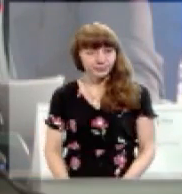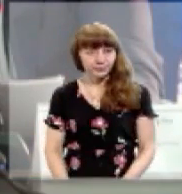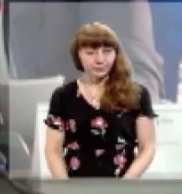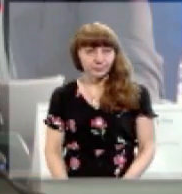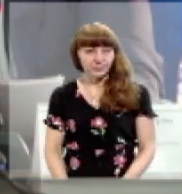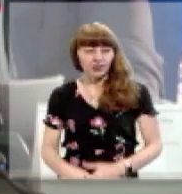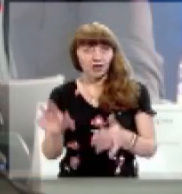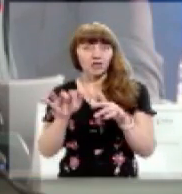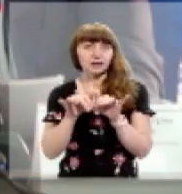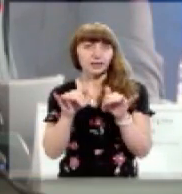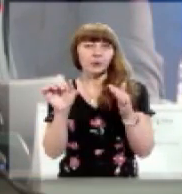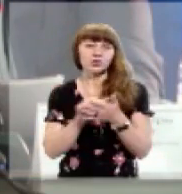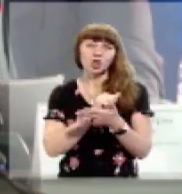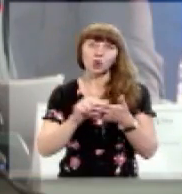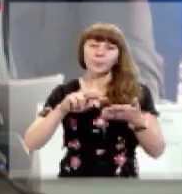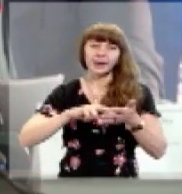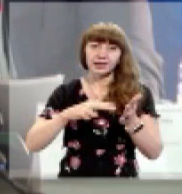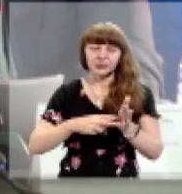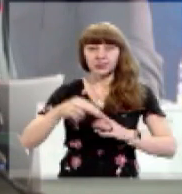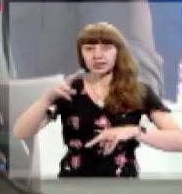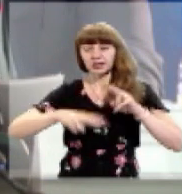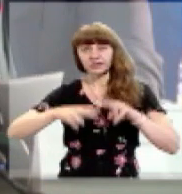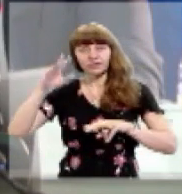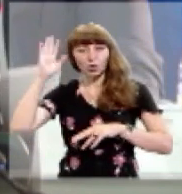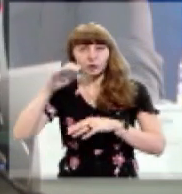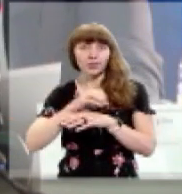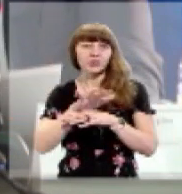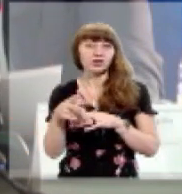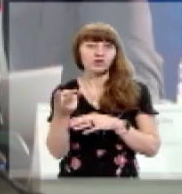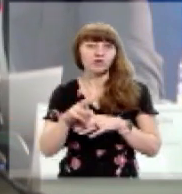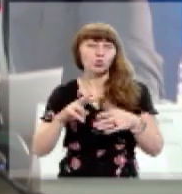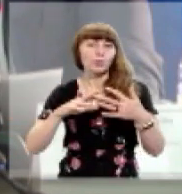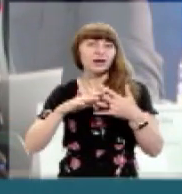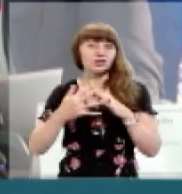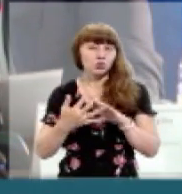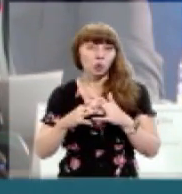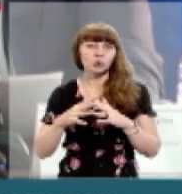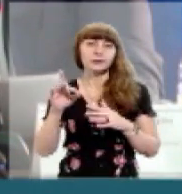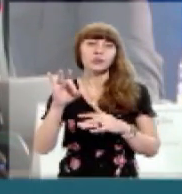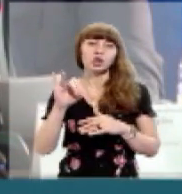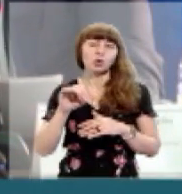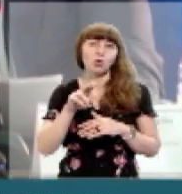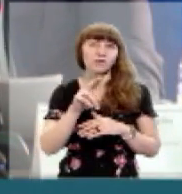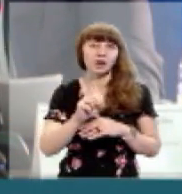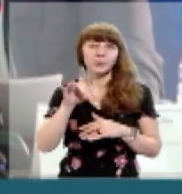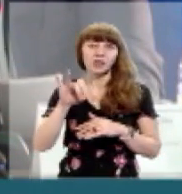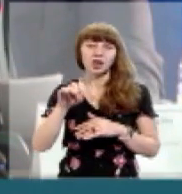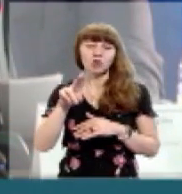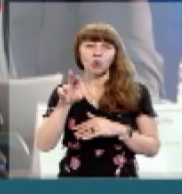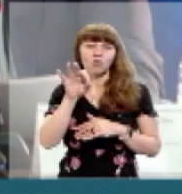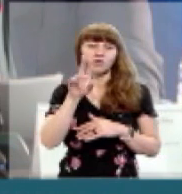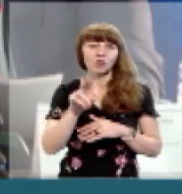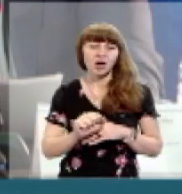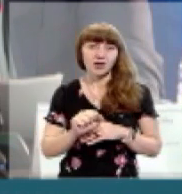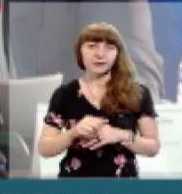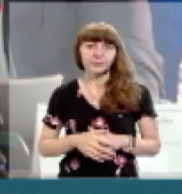Ағымдағы жылы біздің екі ауылда сумен жабдықтаудан желілерді салудың құжаттамасы әзірленуде. Сондай-ақ Смирновка және Михайловка ауылдарында